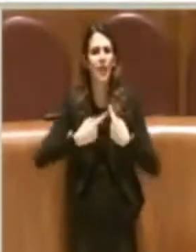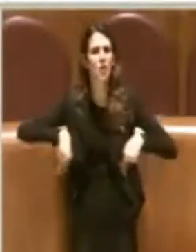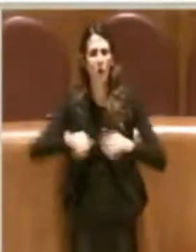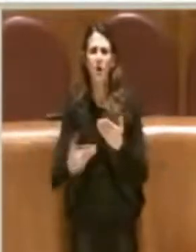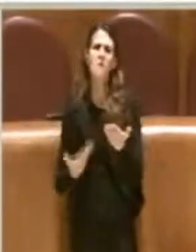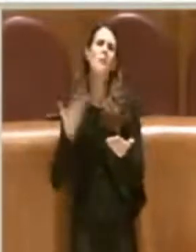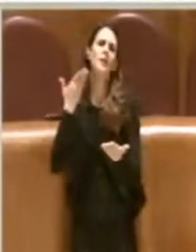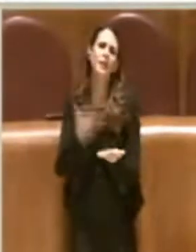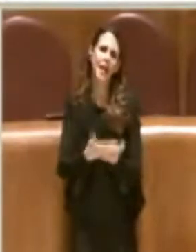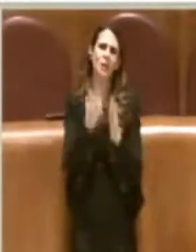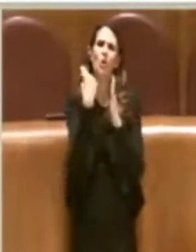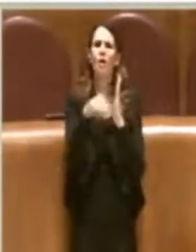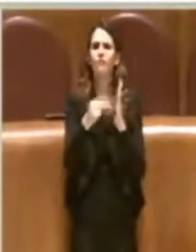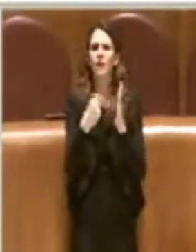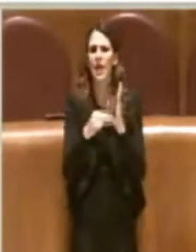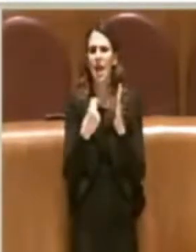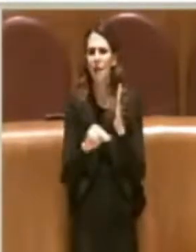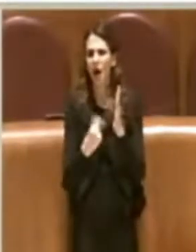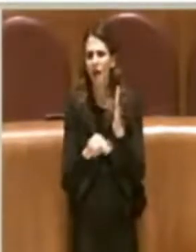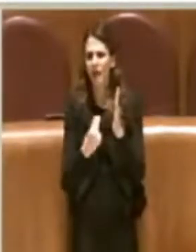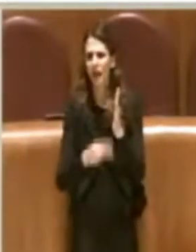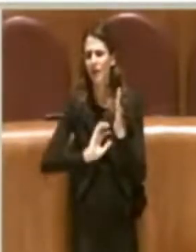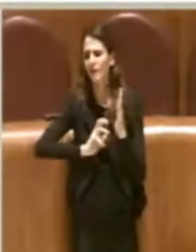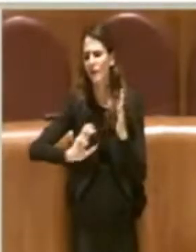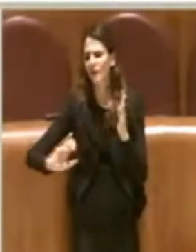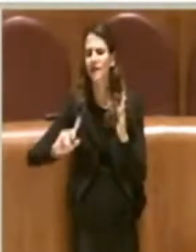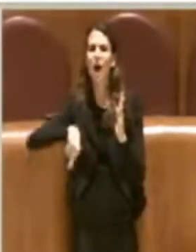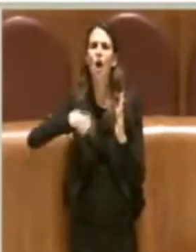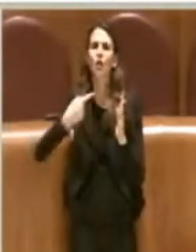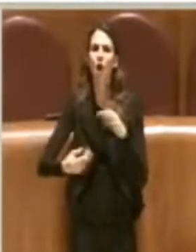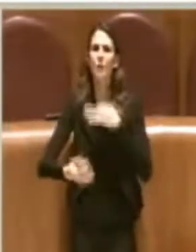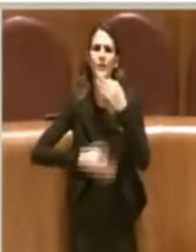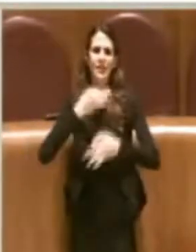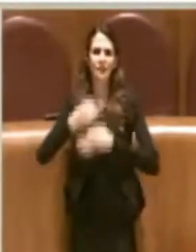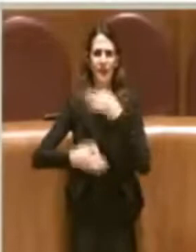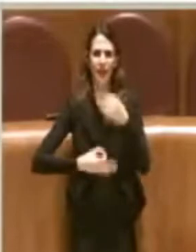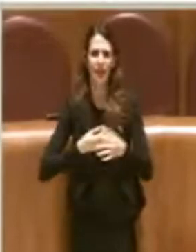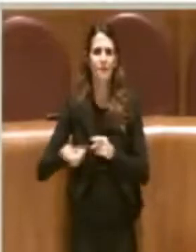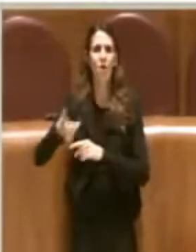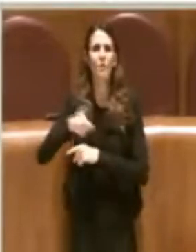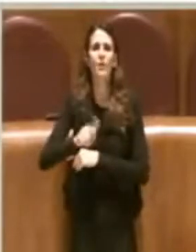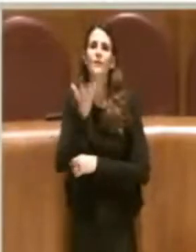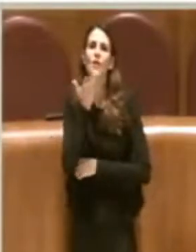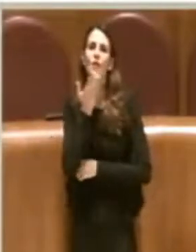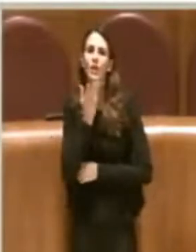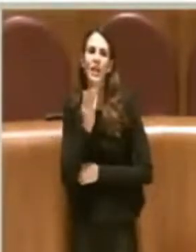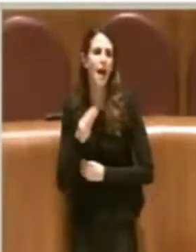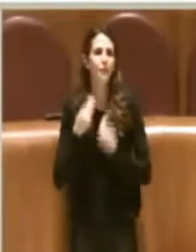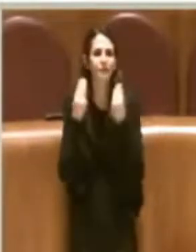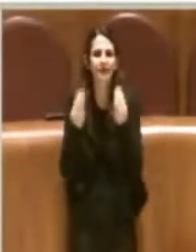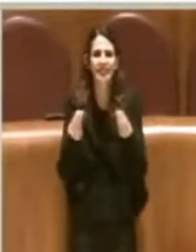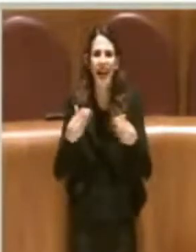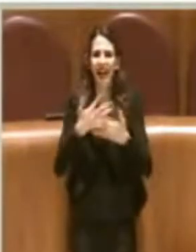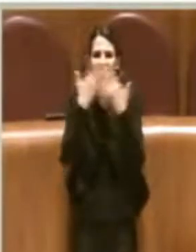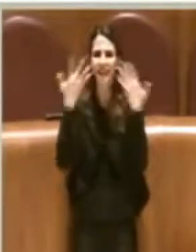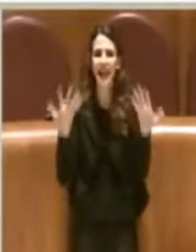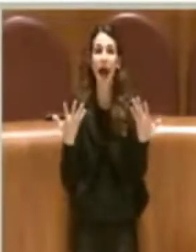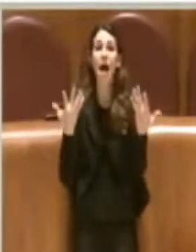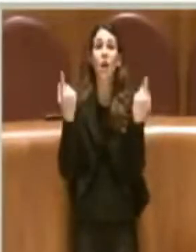del giorno che dopo insomma illustreremo anche per rafforzare questo questi indirizzi però è volta a garantire